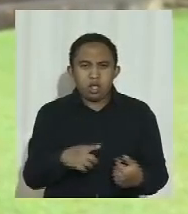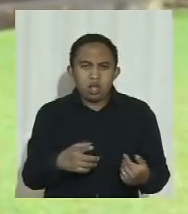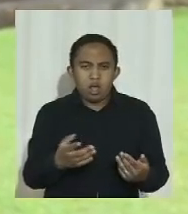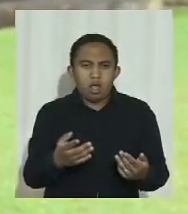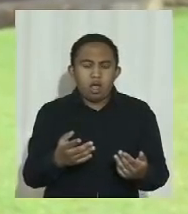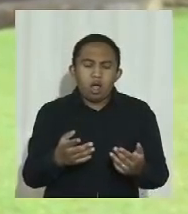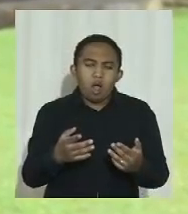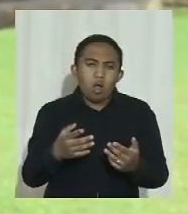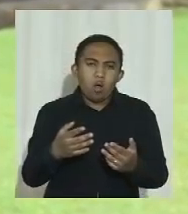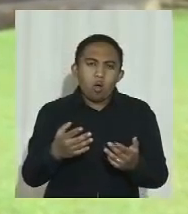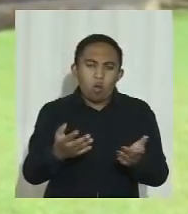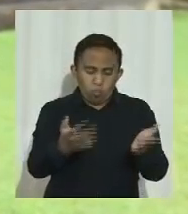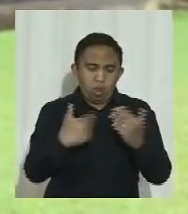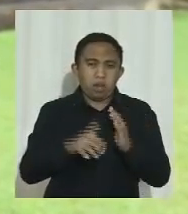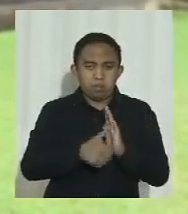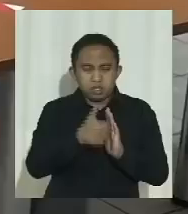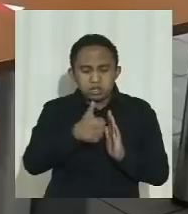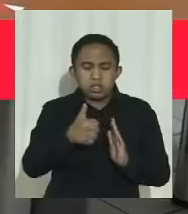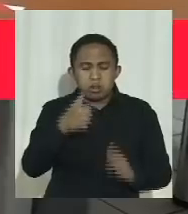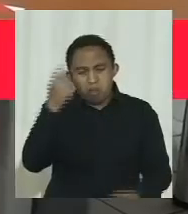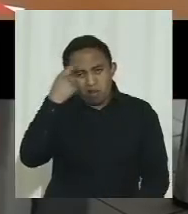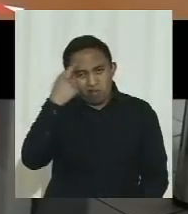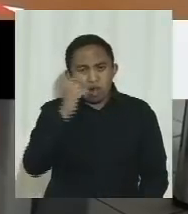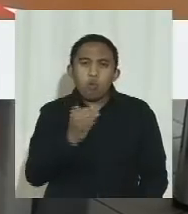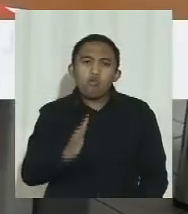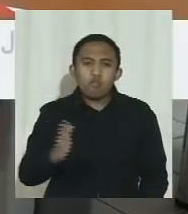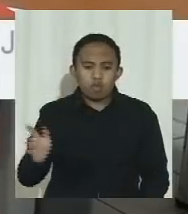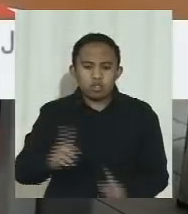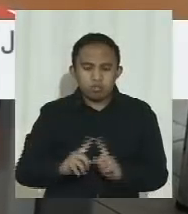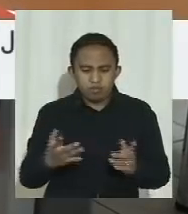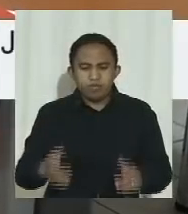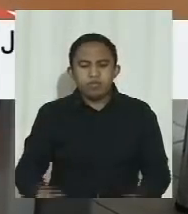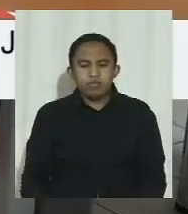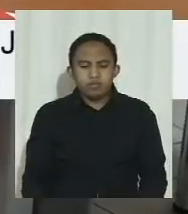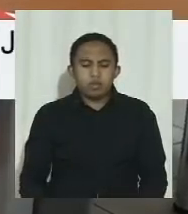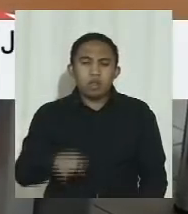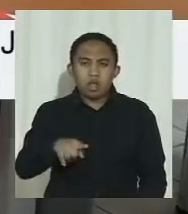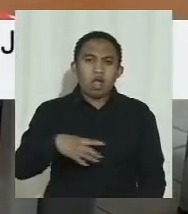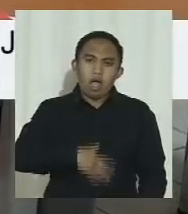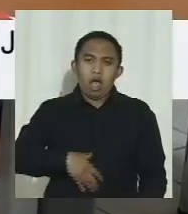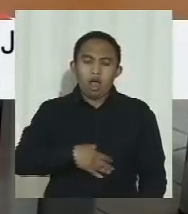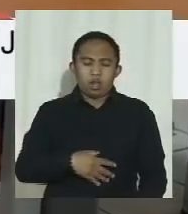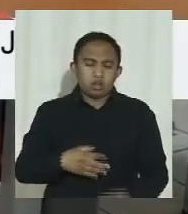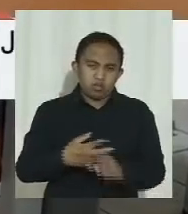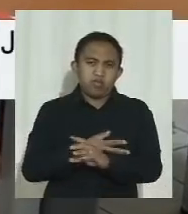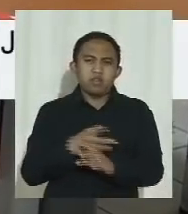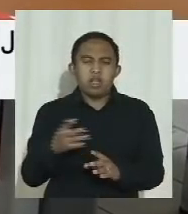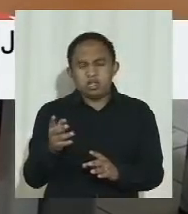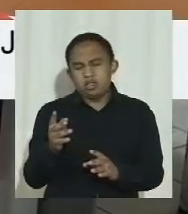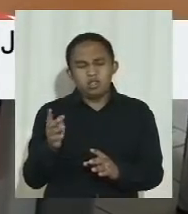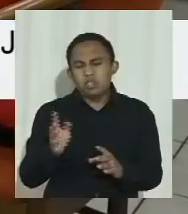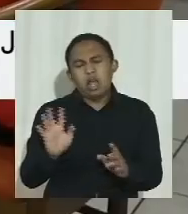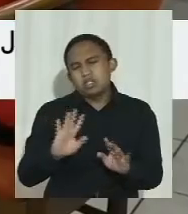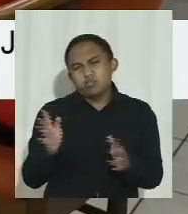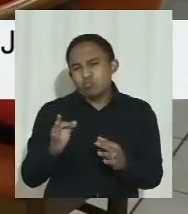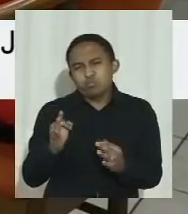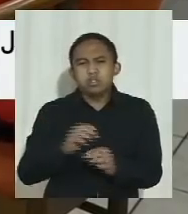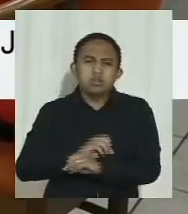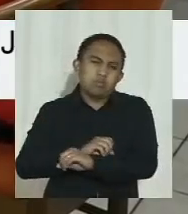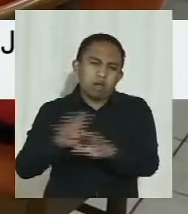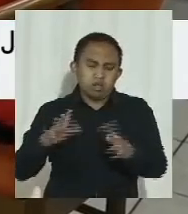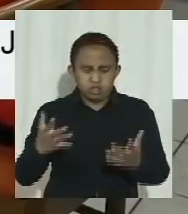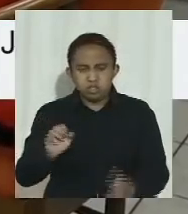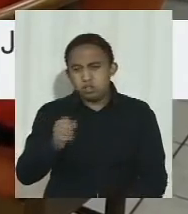amin'ny ministera fahasalamam-bahoaka. Tsy misy atahorana fiparitahana izany aty andrenivohitra Toamasina sy ny manodidina iny no niezaka